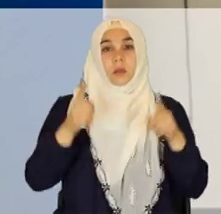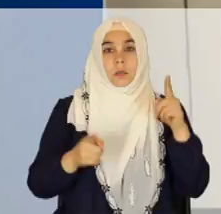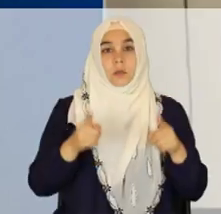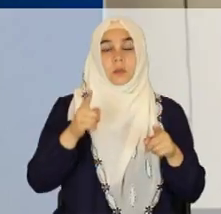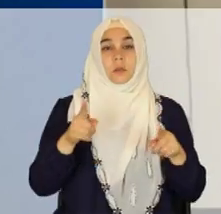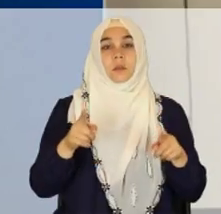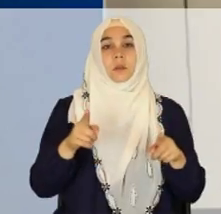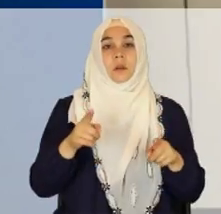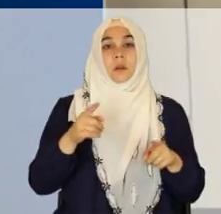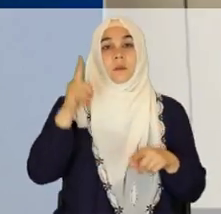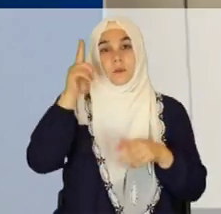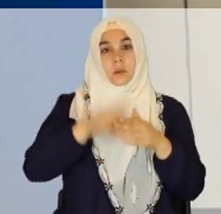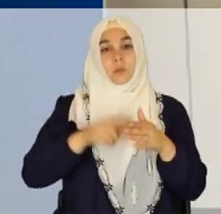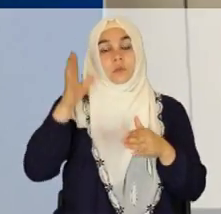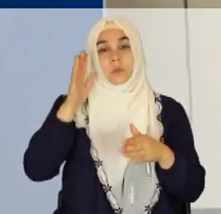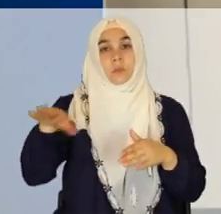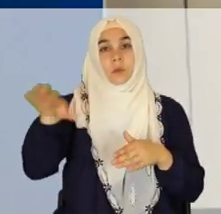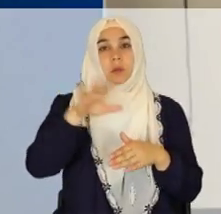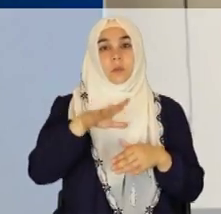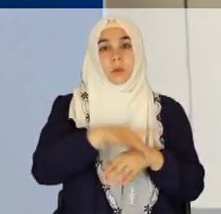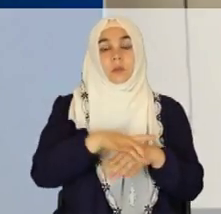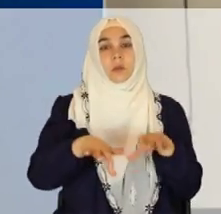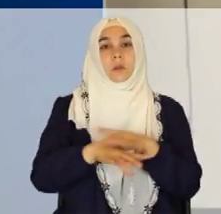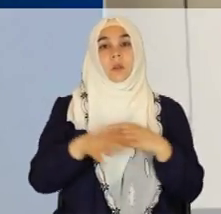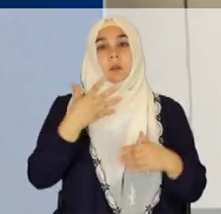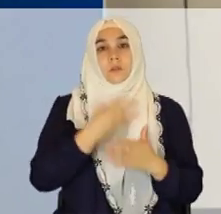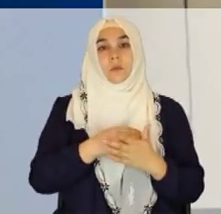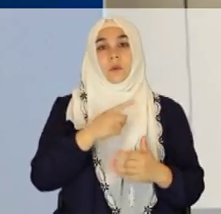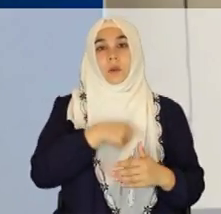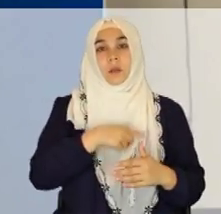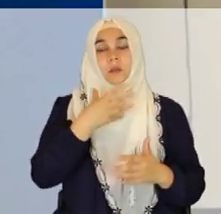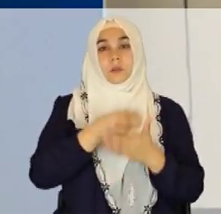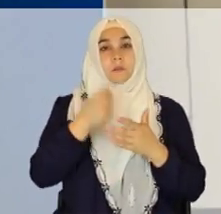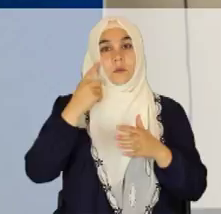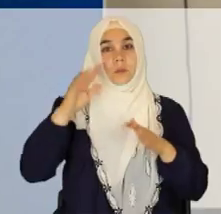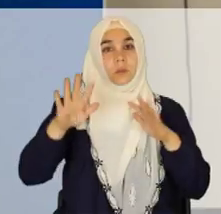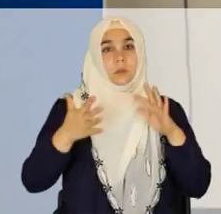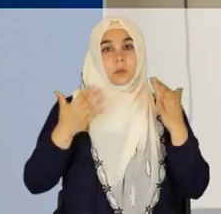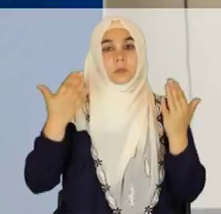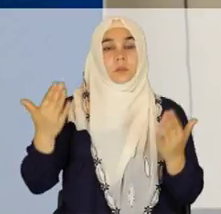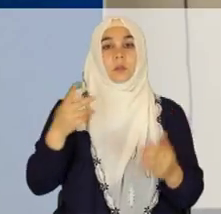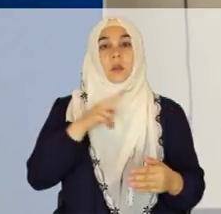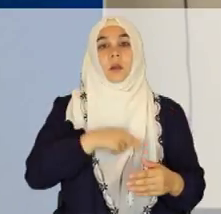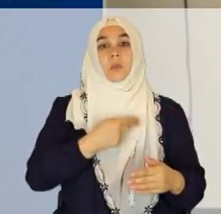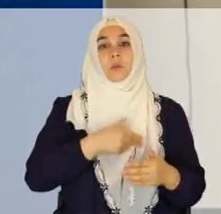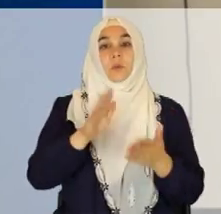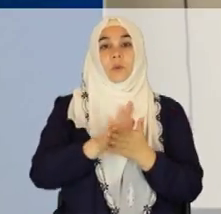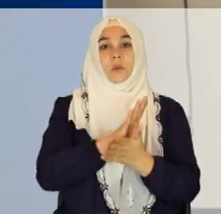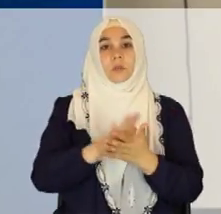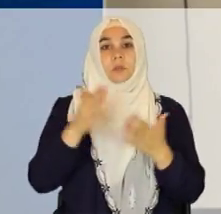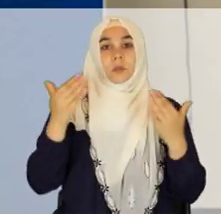haqiqatan ham mo'min musulmon bandani axloqini sayqallashga, qalbini